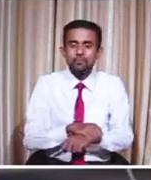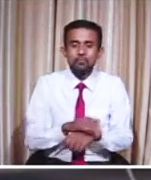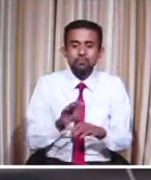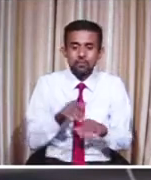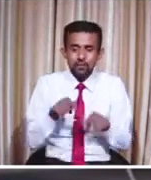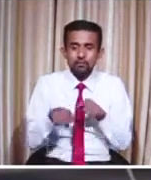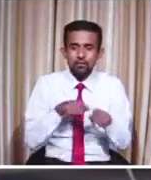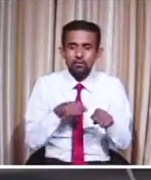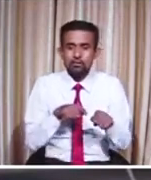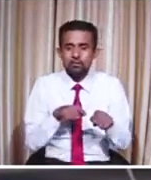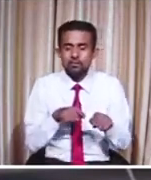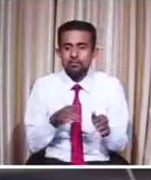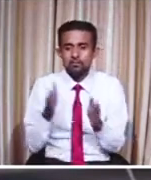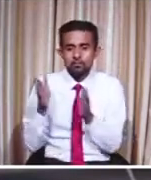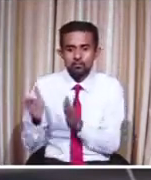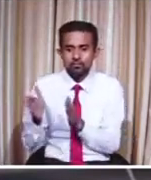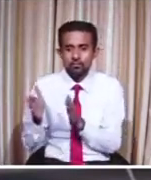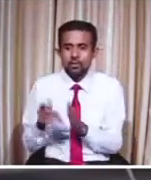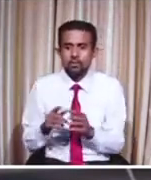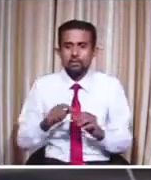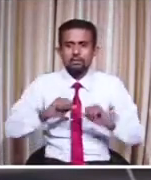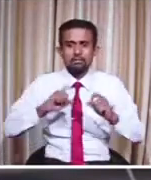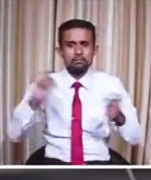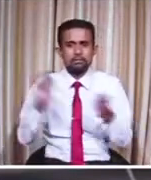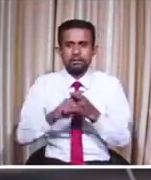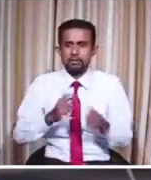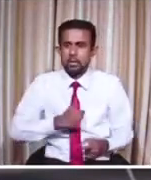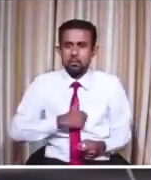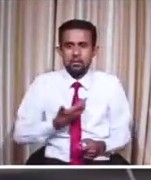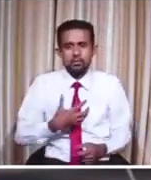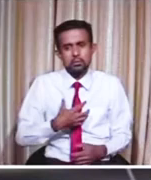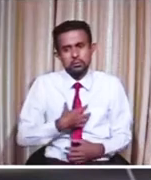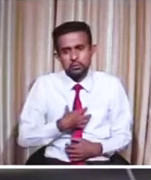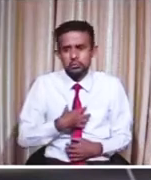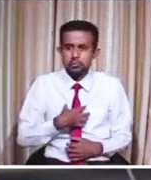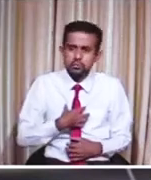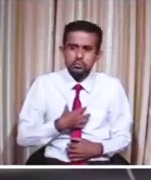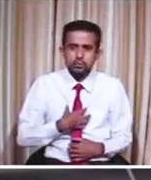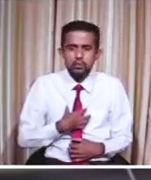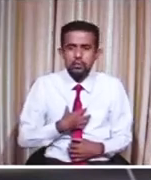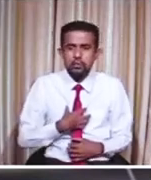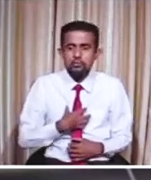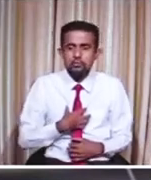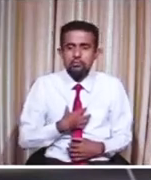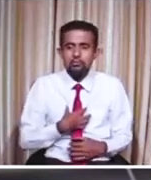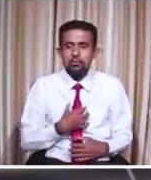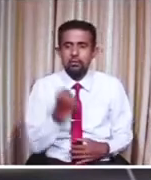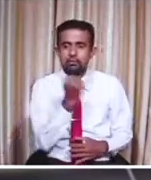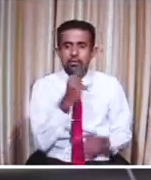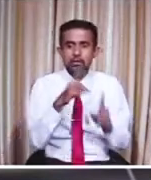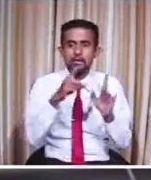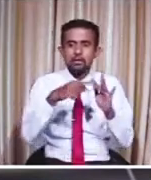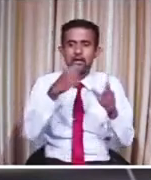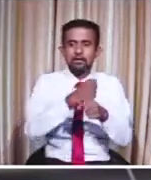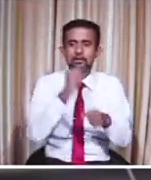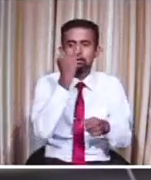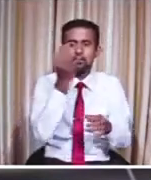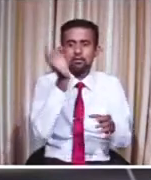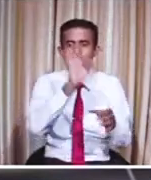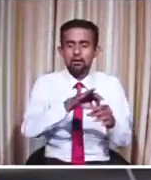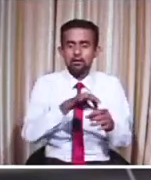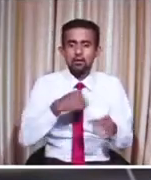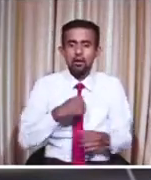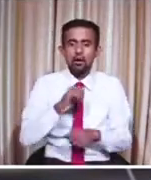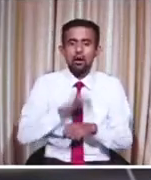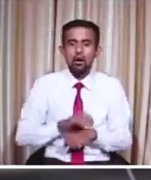benny, dan ikhbar tengen api pertanda tu ada virud day, api hari duka ika naga tu. Et me berazi dia je kene dalatin ne, ada yang me api ayam